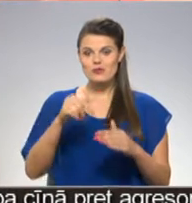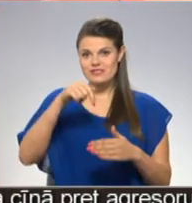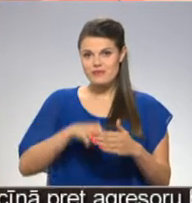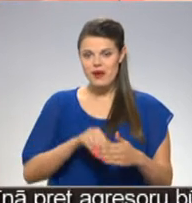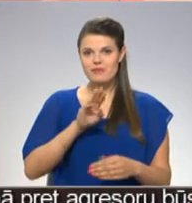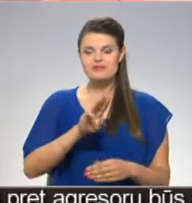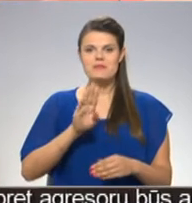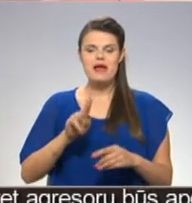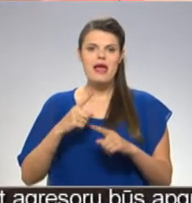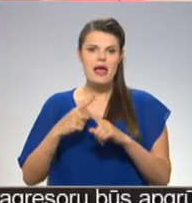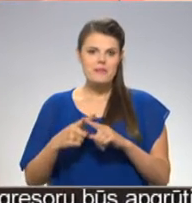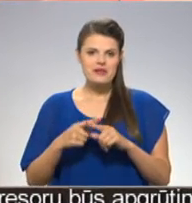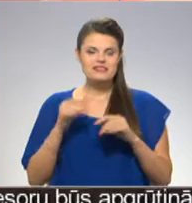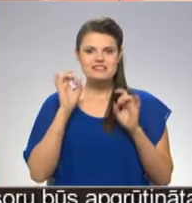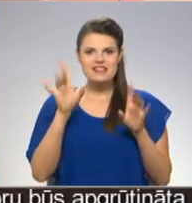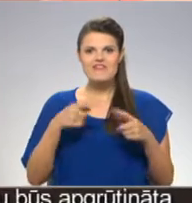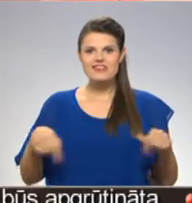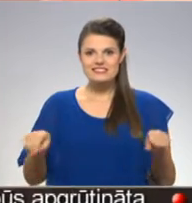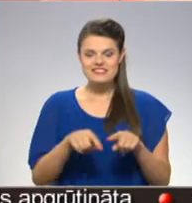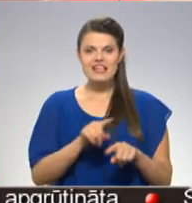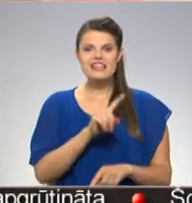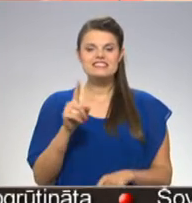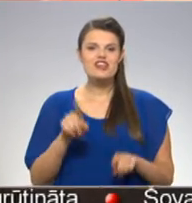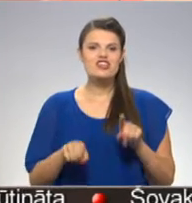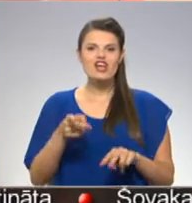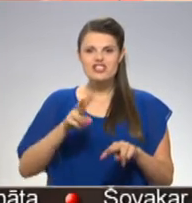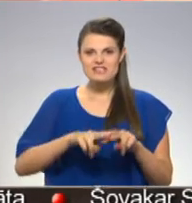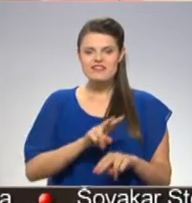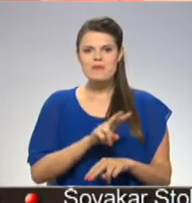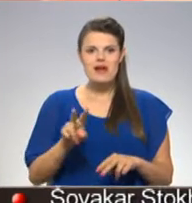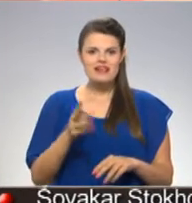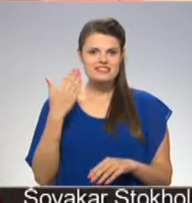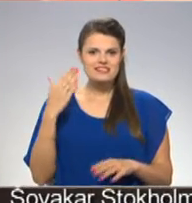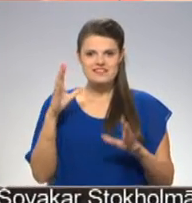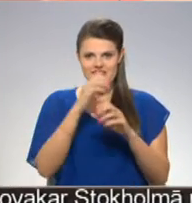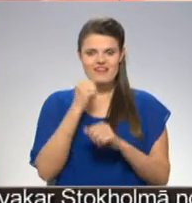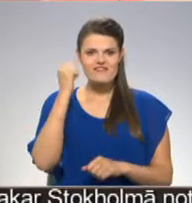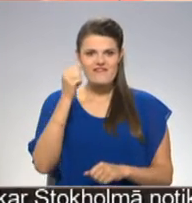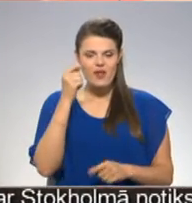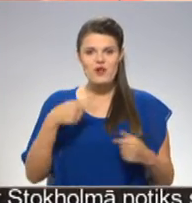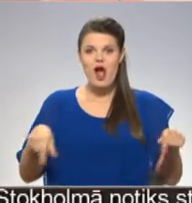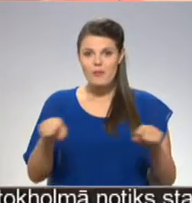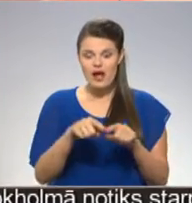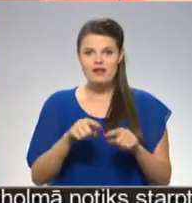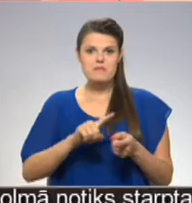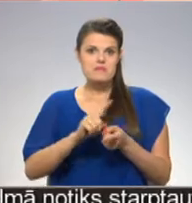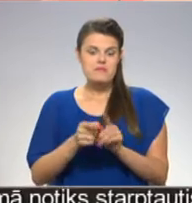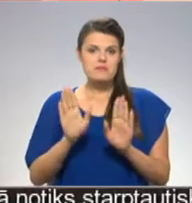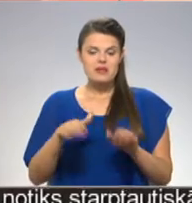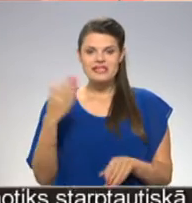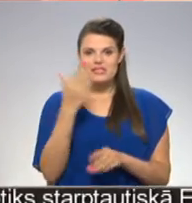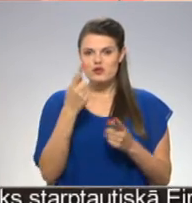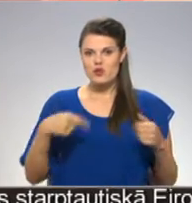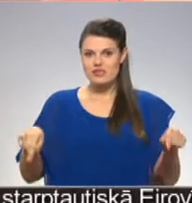Siltumnīca, pagrabs un BMX slavas zāle – tās ir tikai dažas no vietām, kas aizvadītajā naktī Valmierā un tās apkārtnē pārtapa